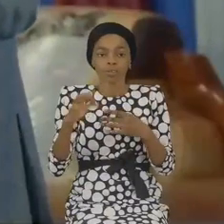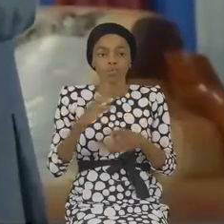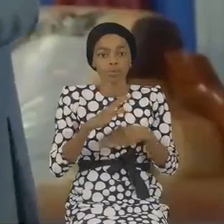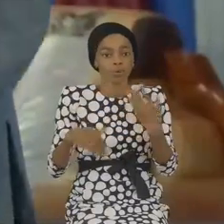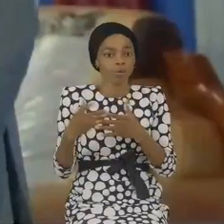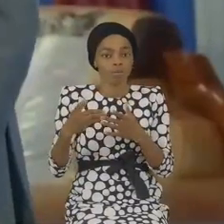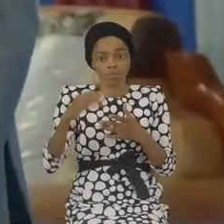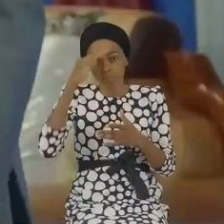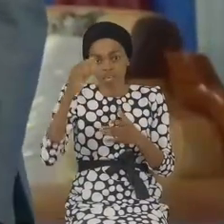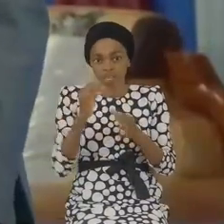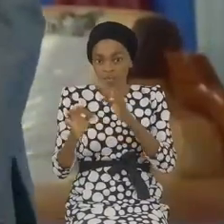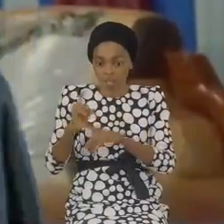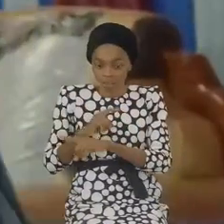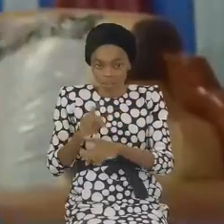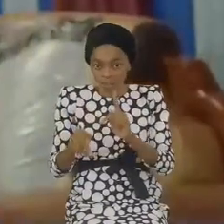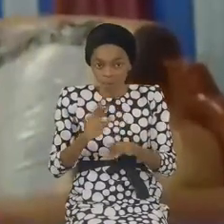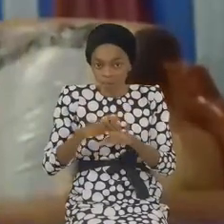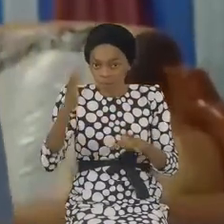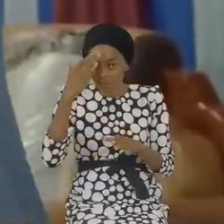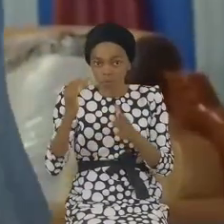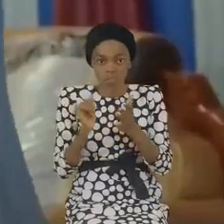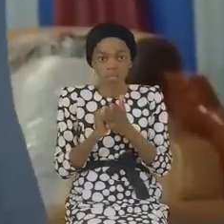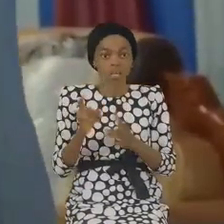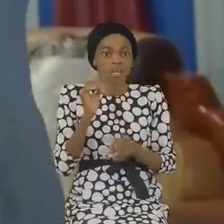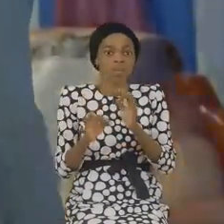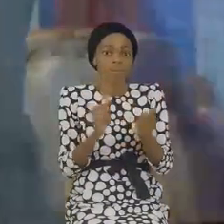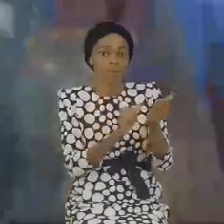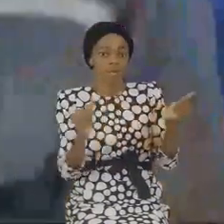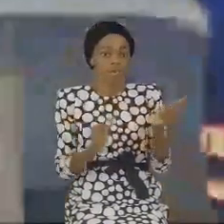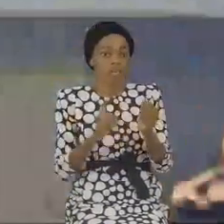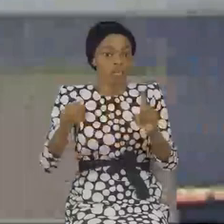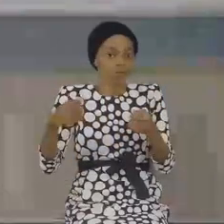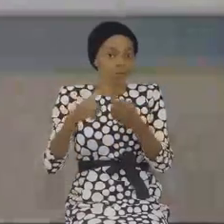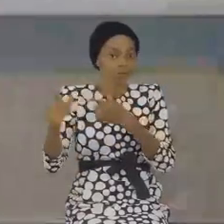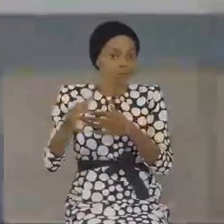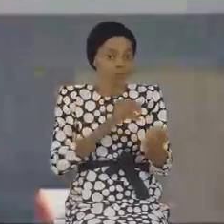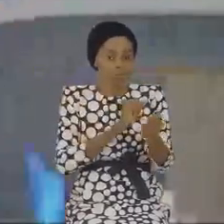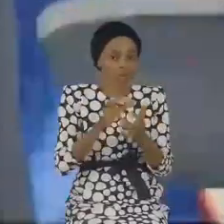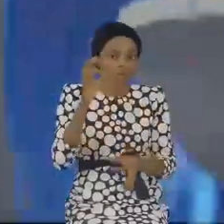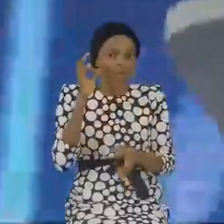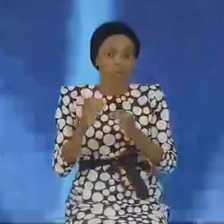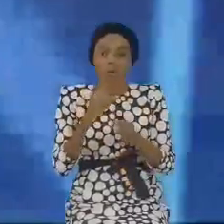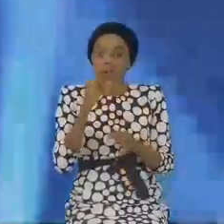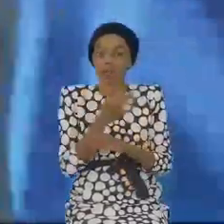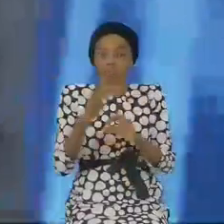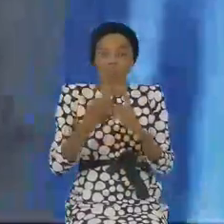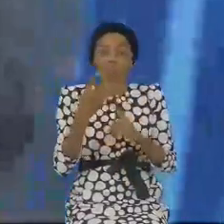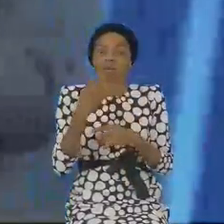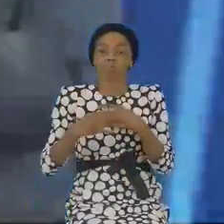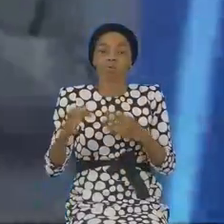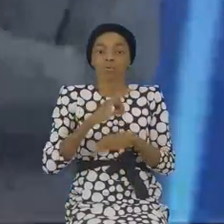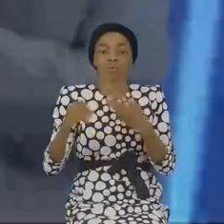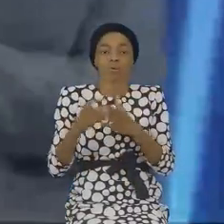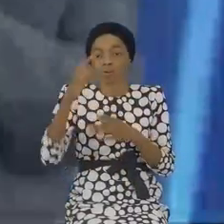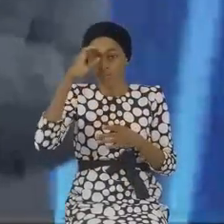ils retournent à la perdition. Vous n'êtes pas libre du sang de tous les hommes s'ils ne savent pas ce que la Bible appelle péché